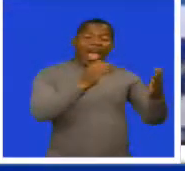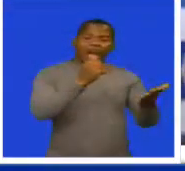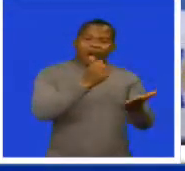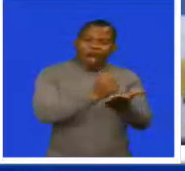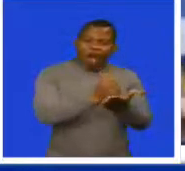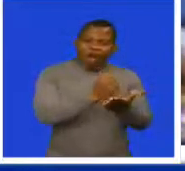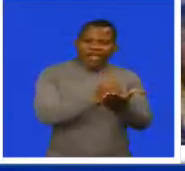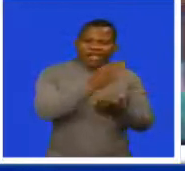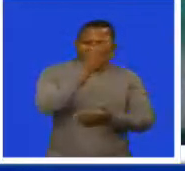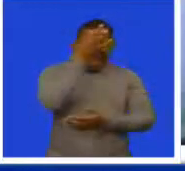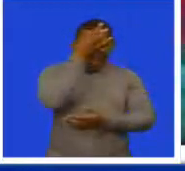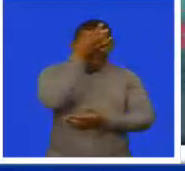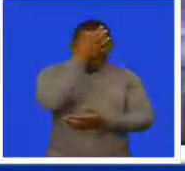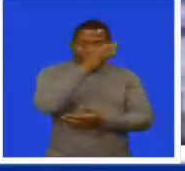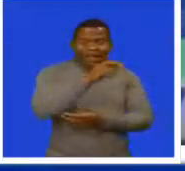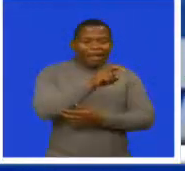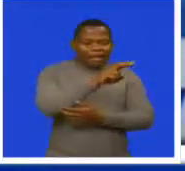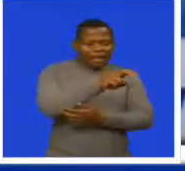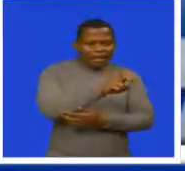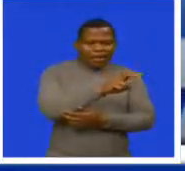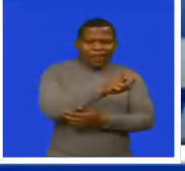letilinganiselwa etinkulungwaneni letisithupha